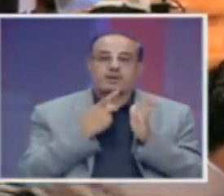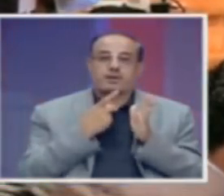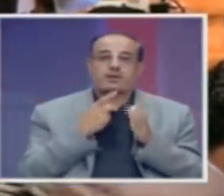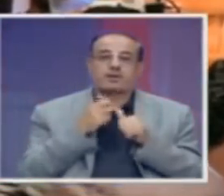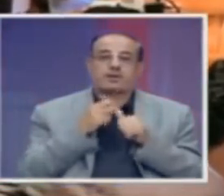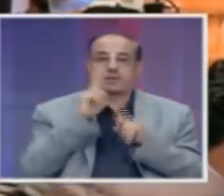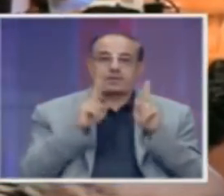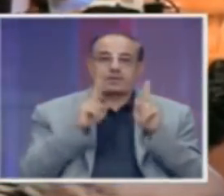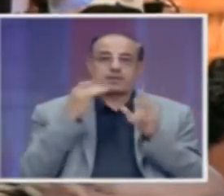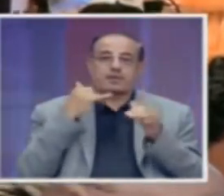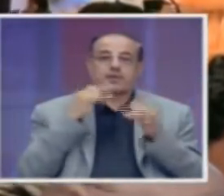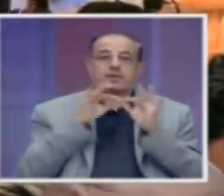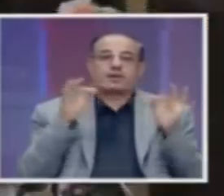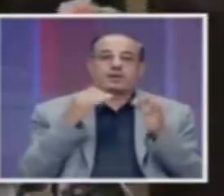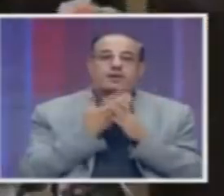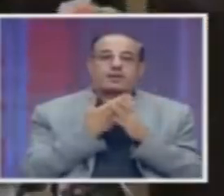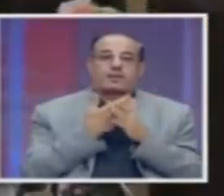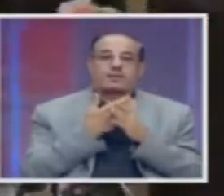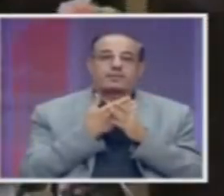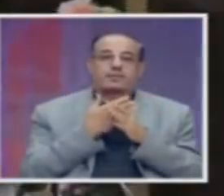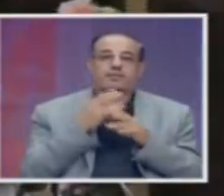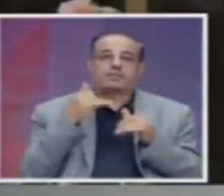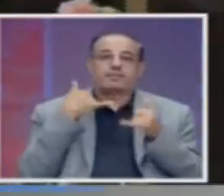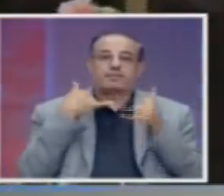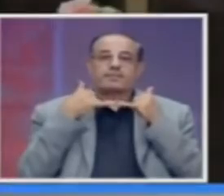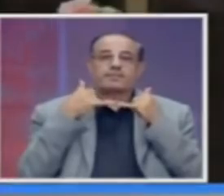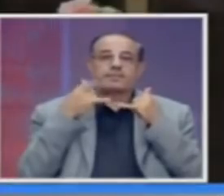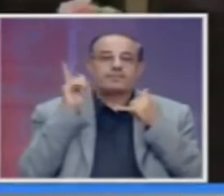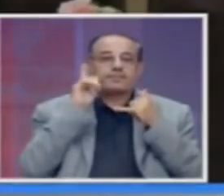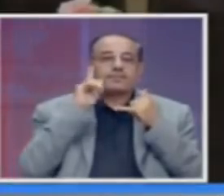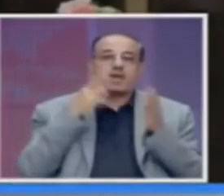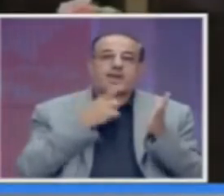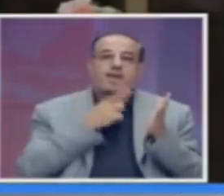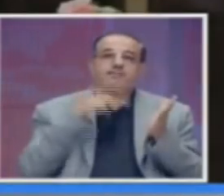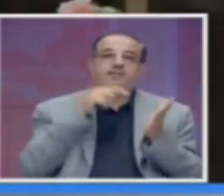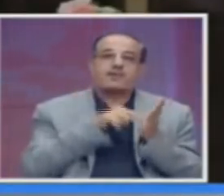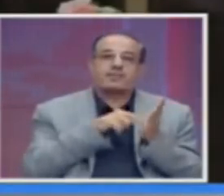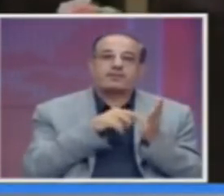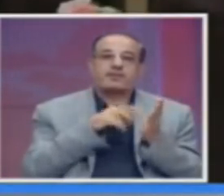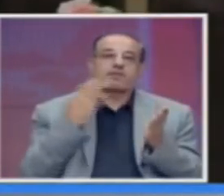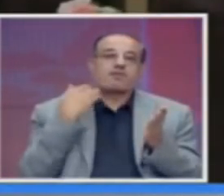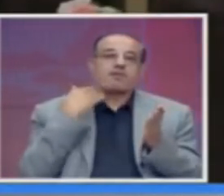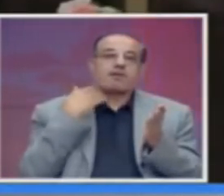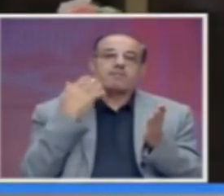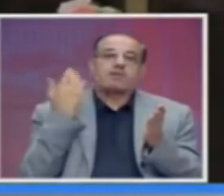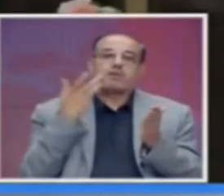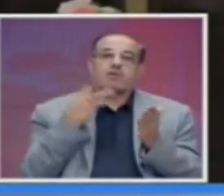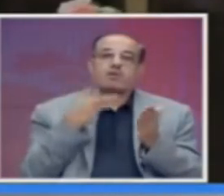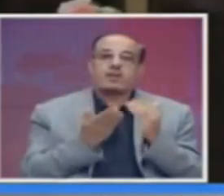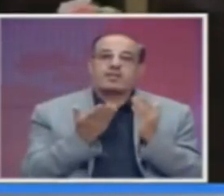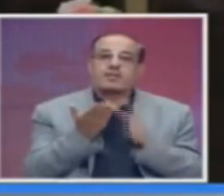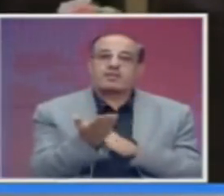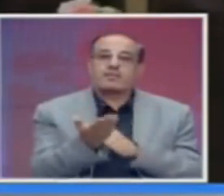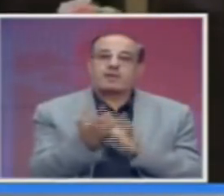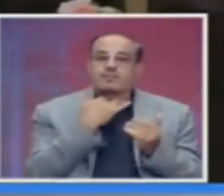بعض الاستفسارات، طب أنا بدخل وكنت سجلت بس مش عارف إن أنا ألاقي رقم الكودي بتاعي أو الاستمارة، فبيكتشف